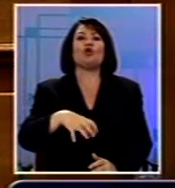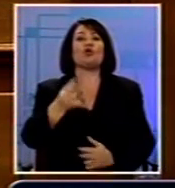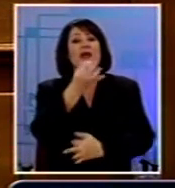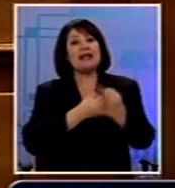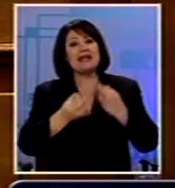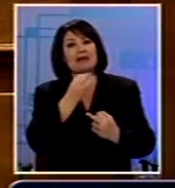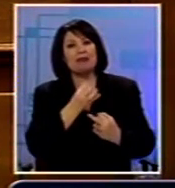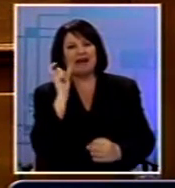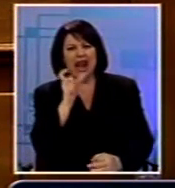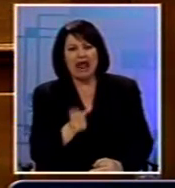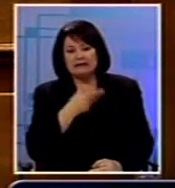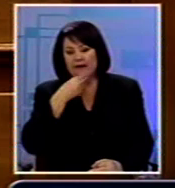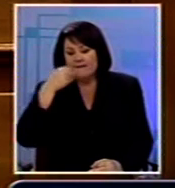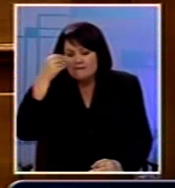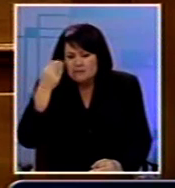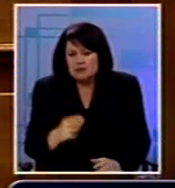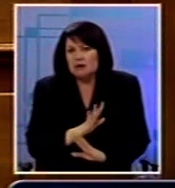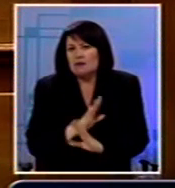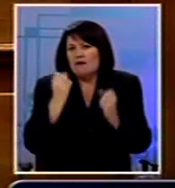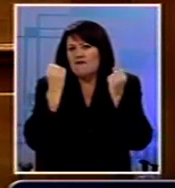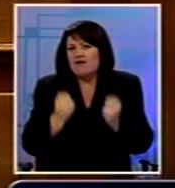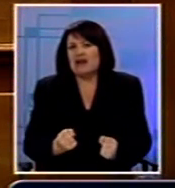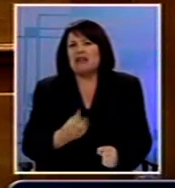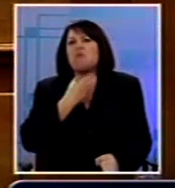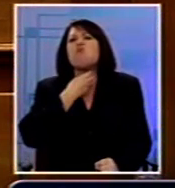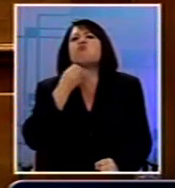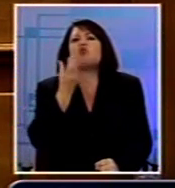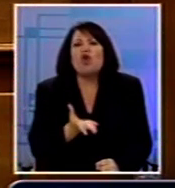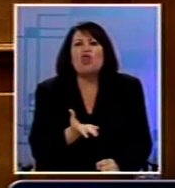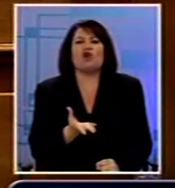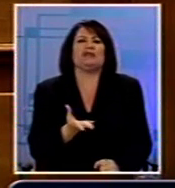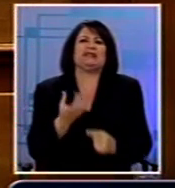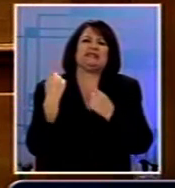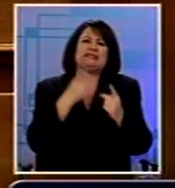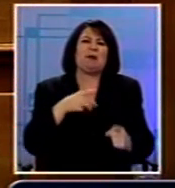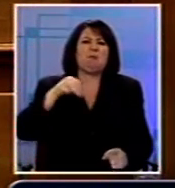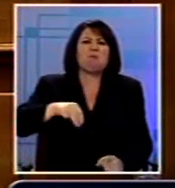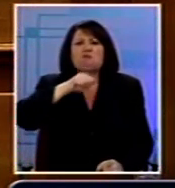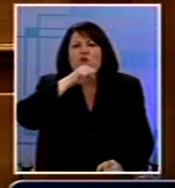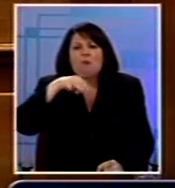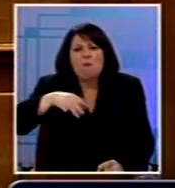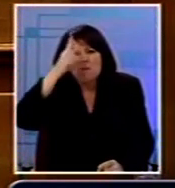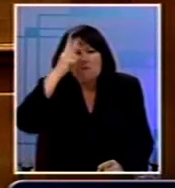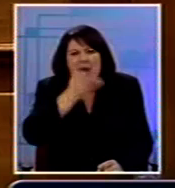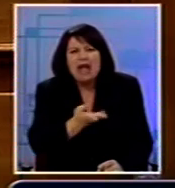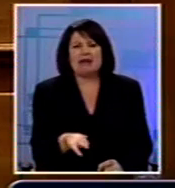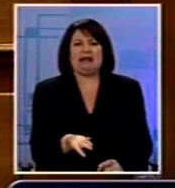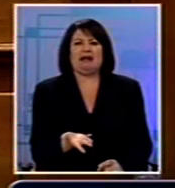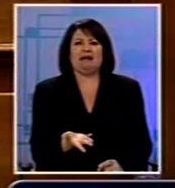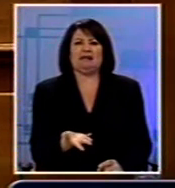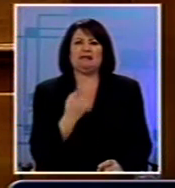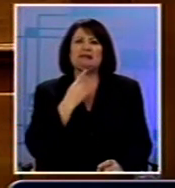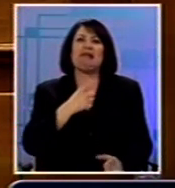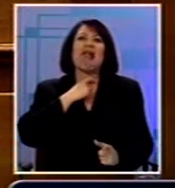χαρακτηρισμοί ακατανόμαστοι. Όπως δοσύλλογοι, κουίσλινγκς, μερκελιστές. Πόσες φορές δεν είχαμε προτροπές